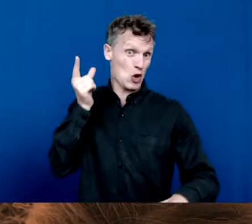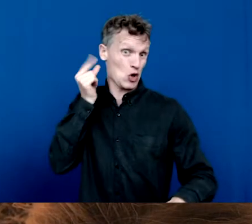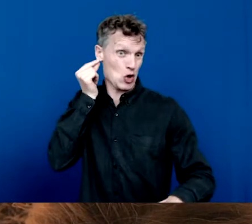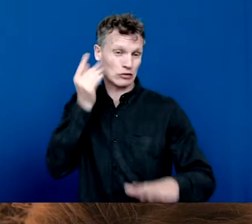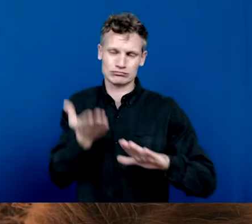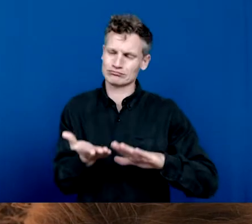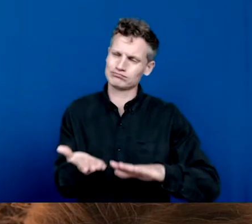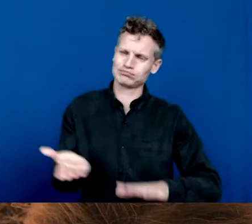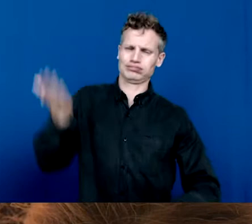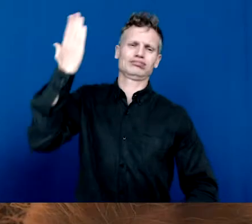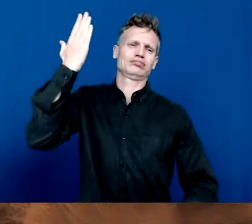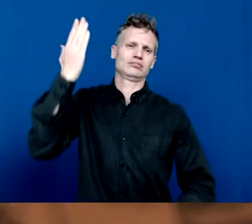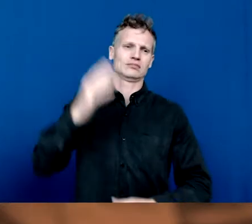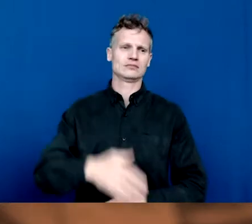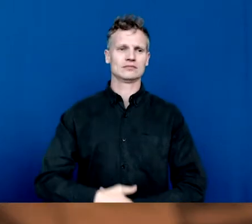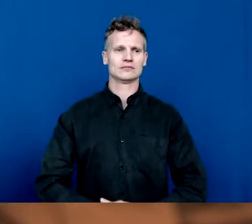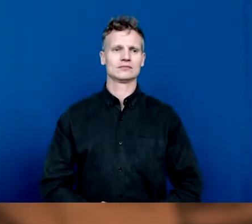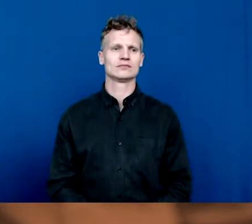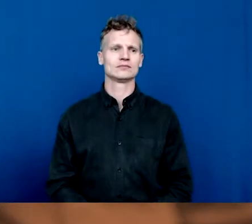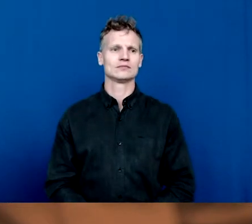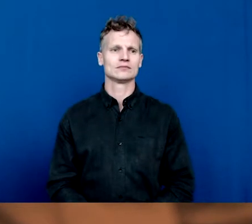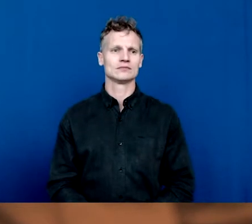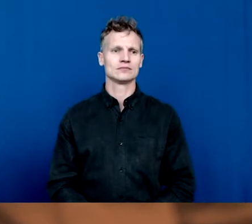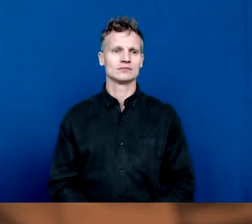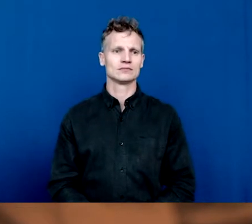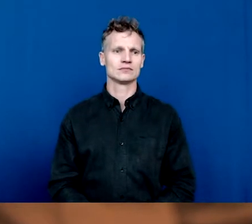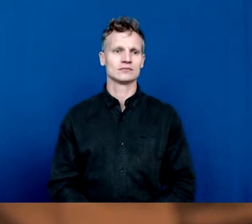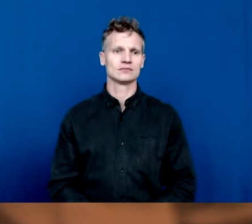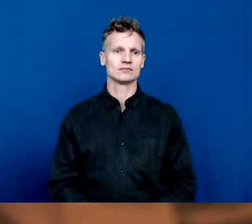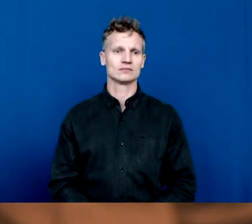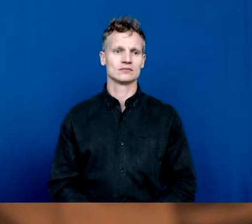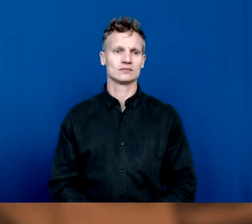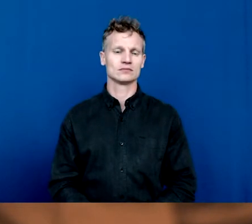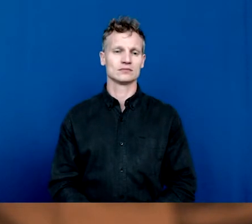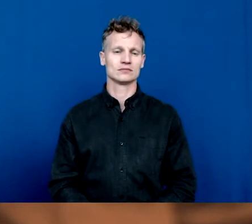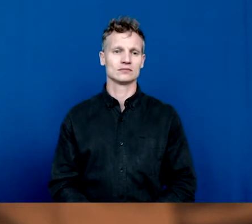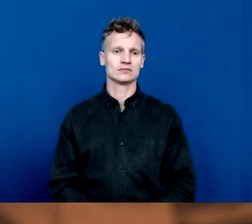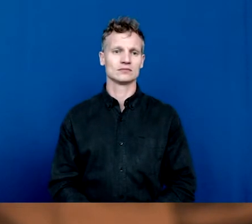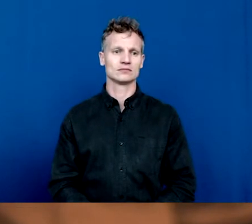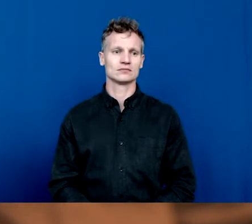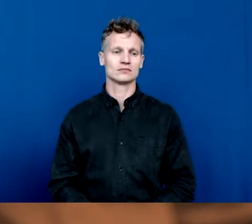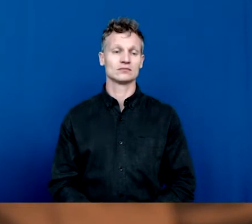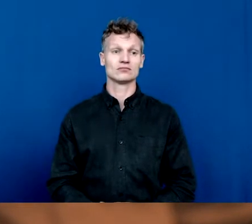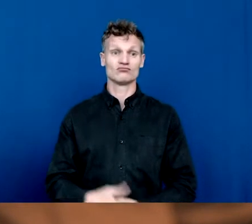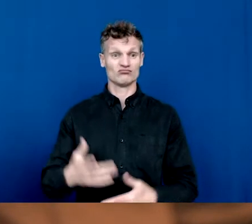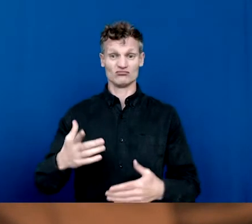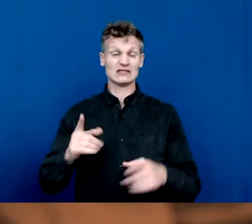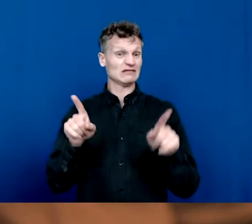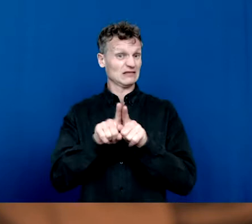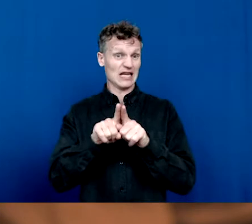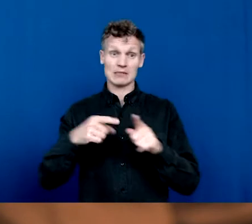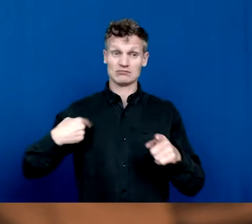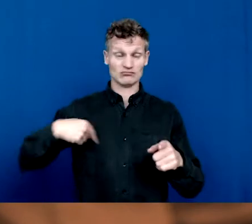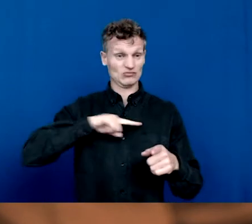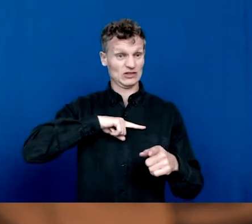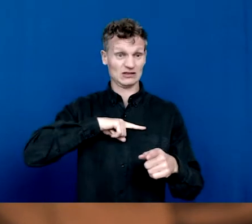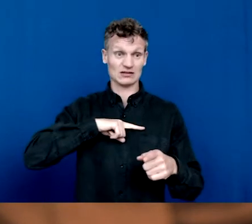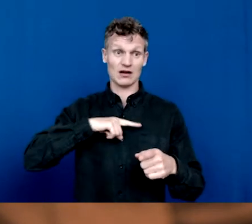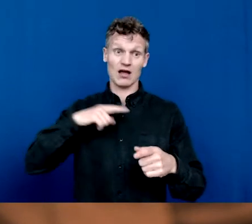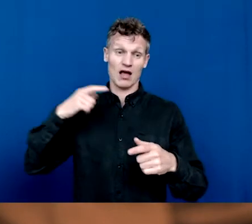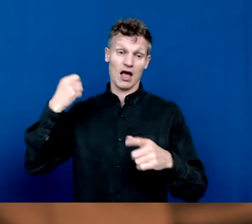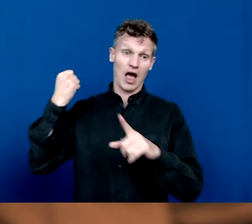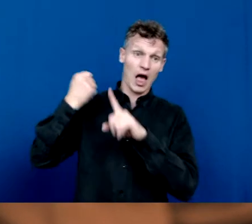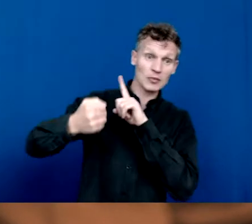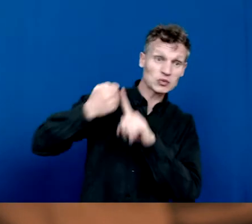exposés. Nous sommes également victimes de maltraitance ou de comportements dominateurs de la part de